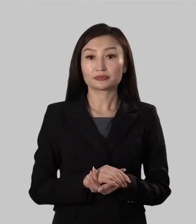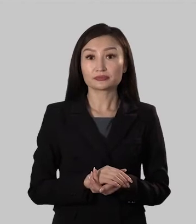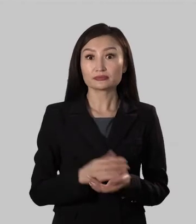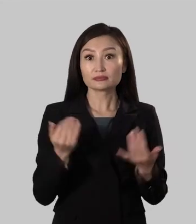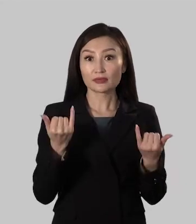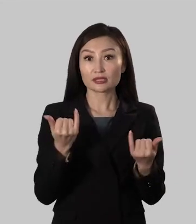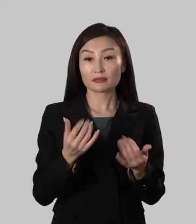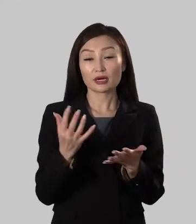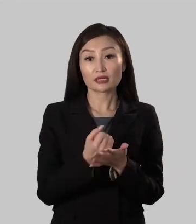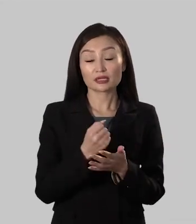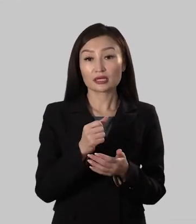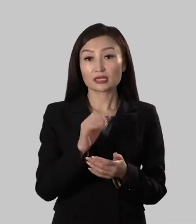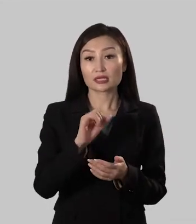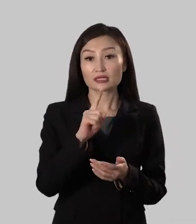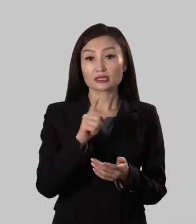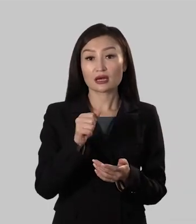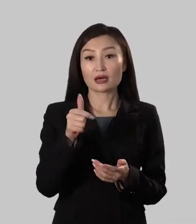А теперь отгадайте загадку.